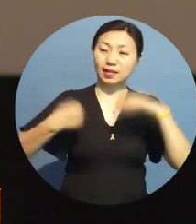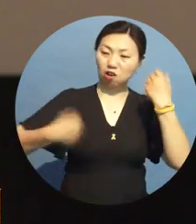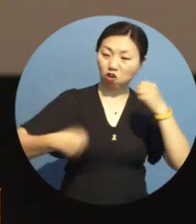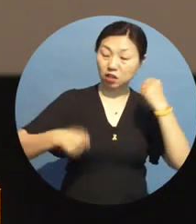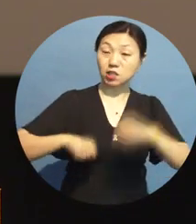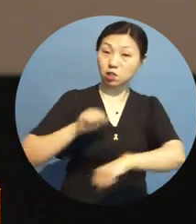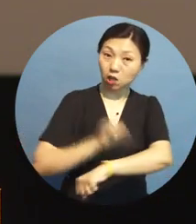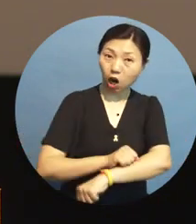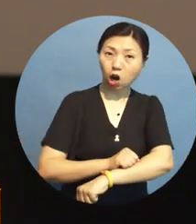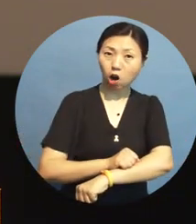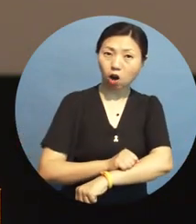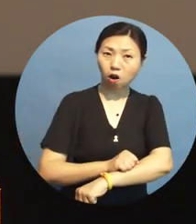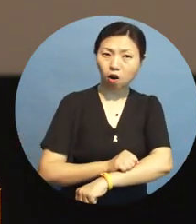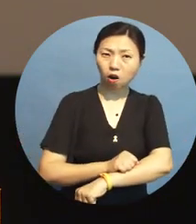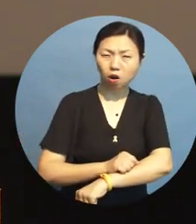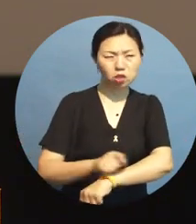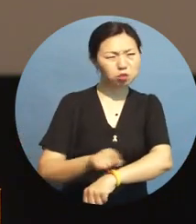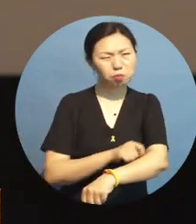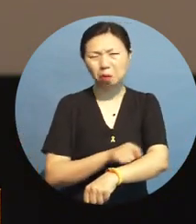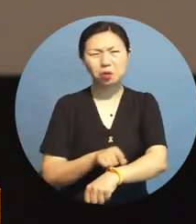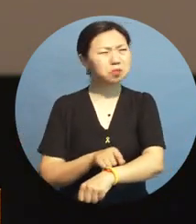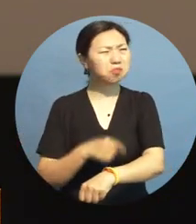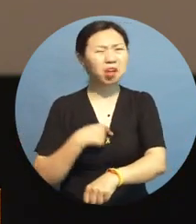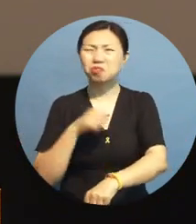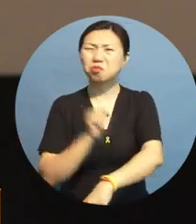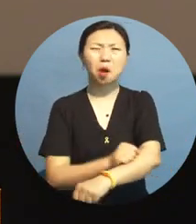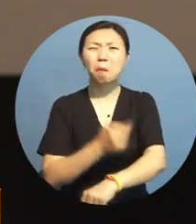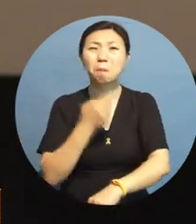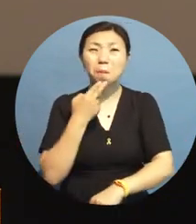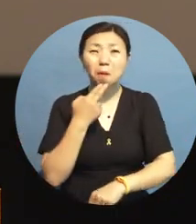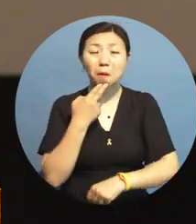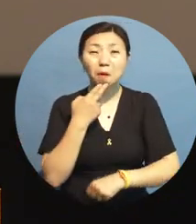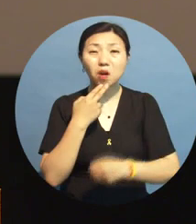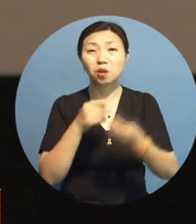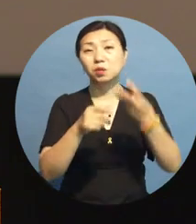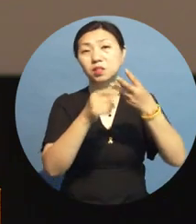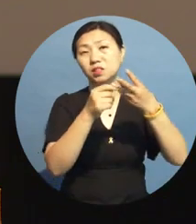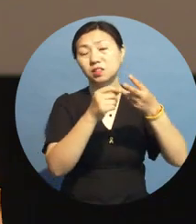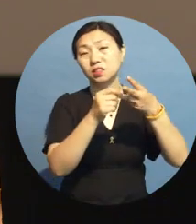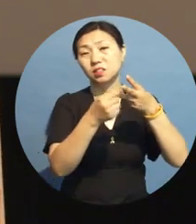하는 게 낫다. 네. 뭐 특별히 잘하는 것도 없다. 네. 그러면